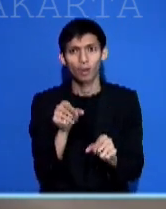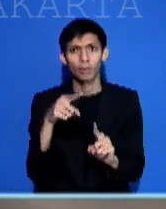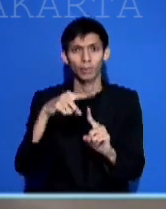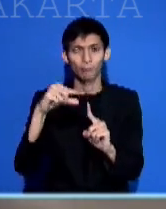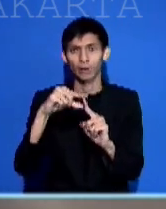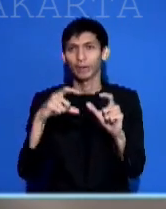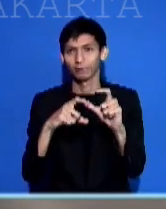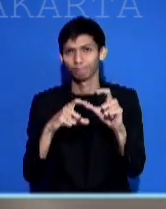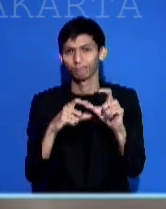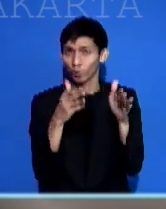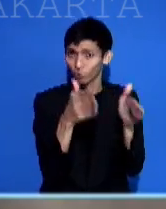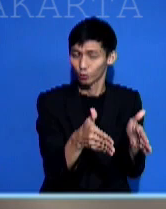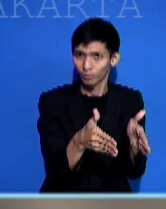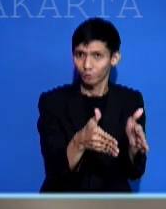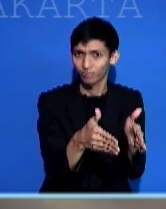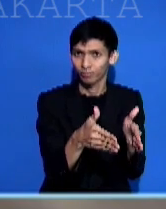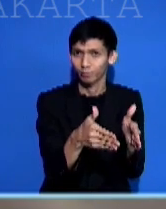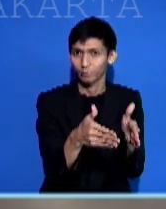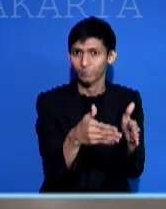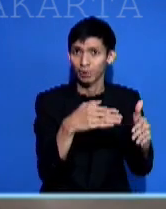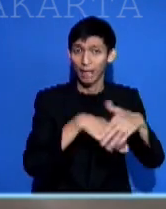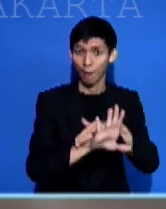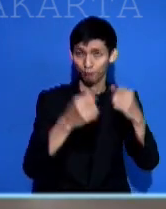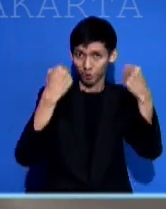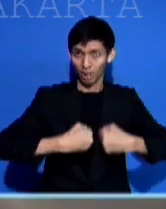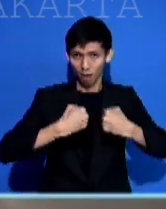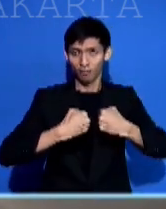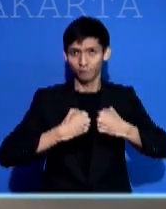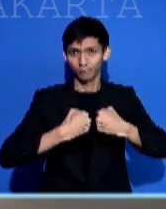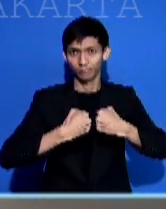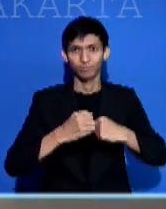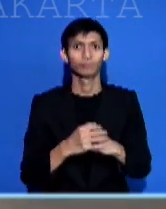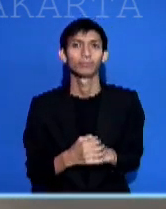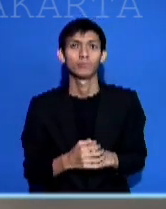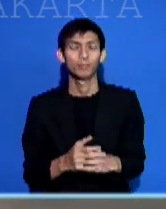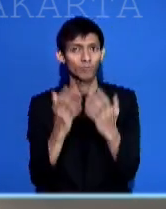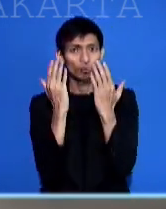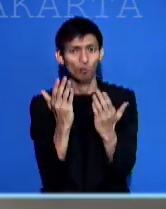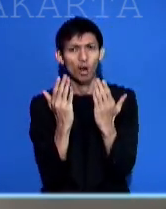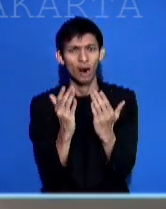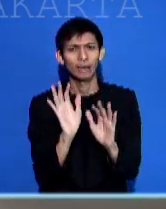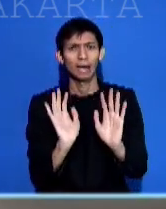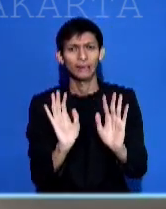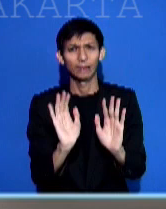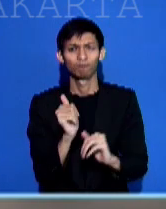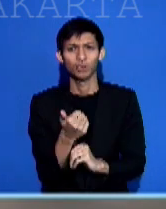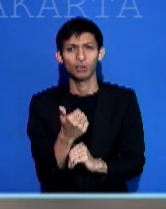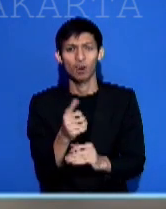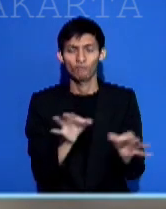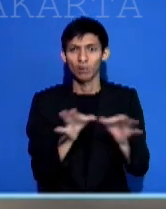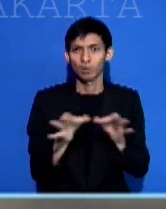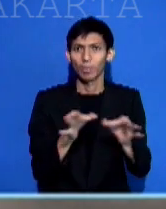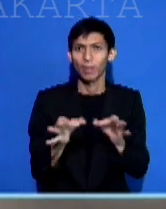dalam lapas, rutan, dan LPKA. Mudah-mudahan nantinya ini bisa mengakomodir warga